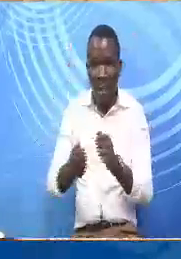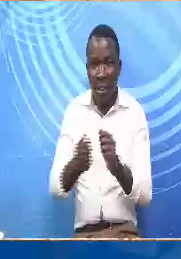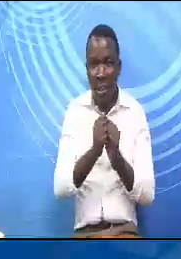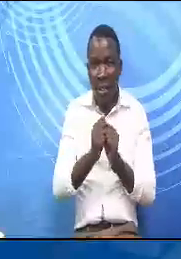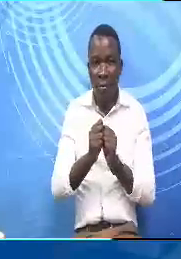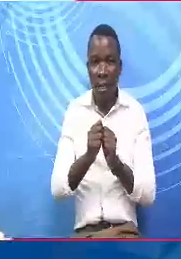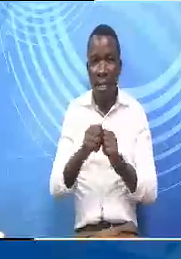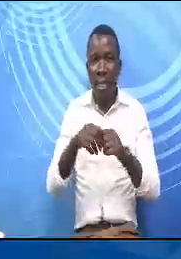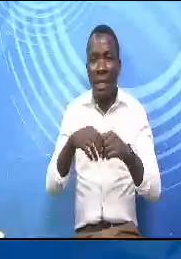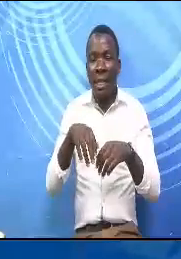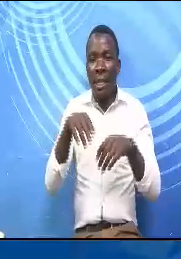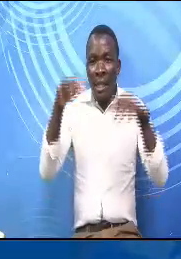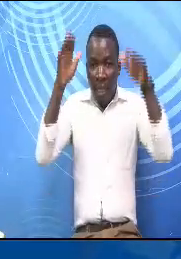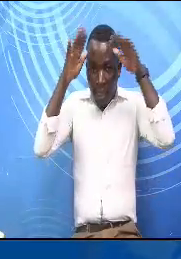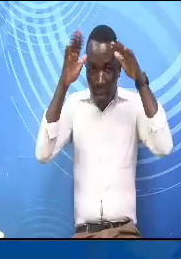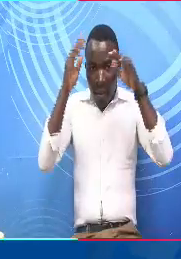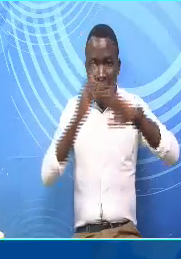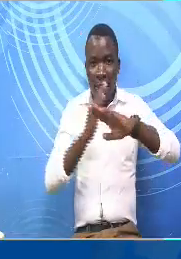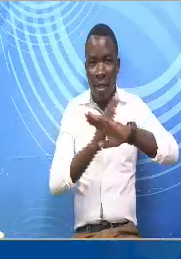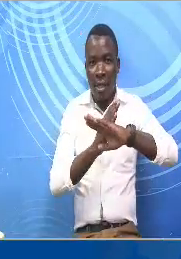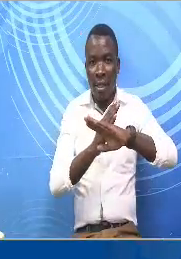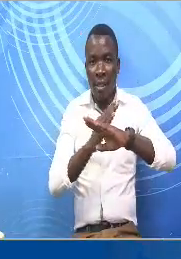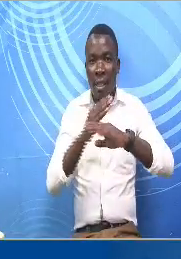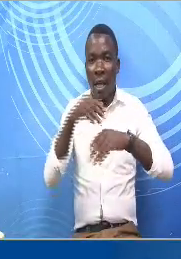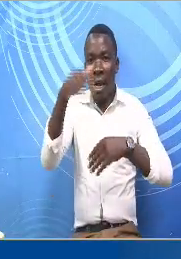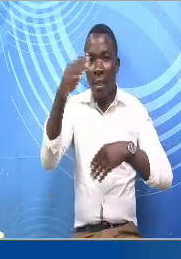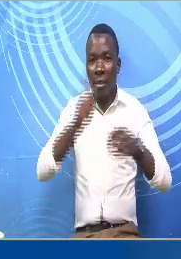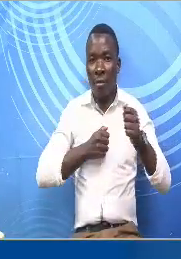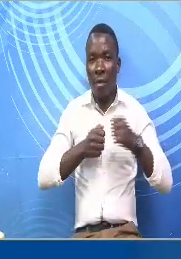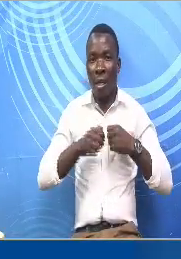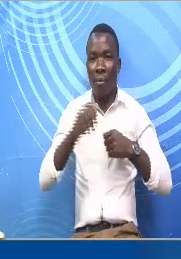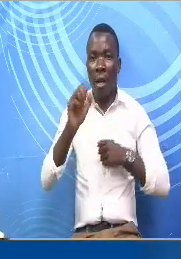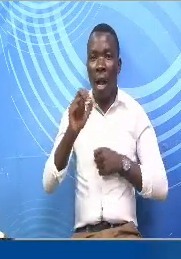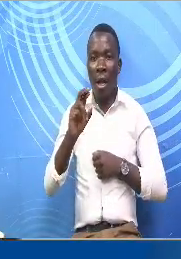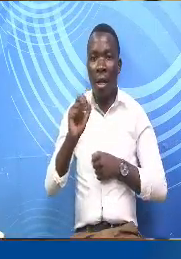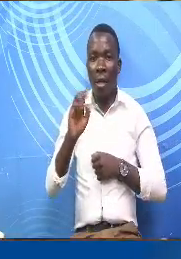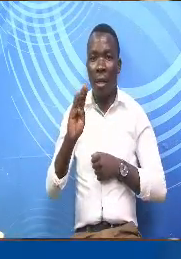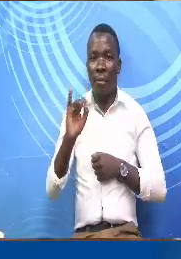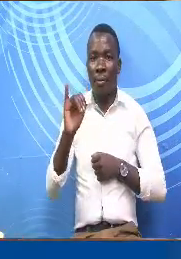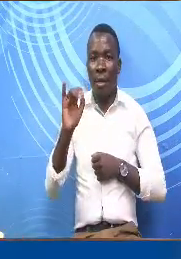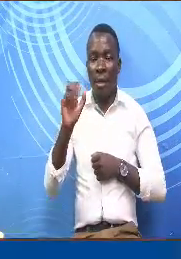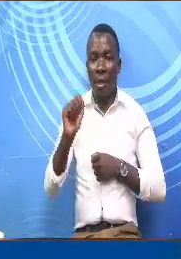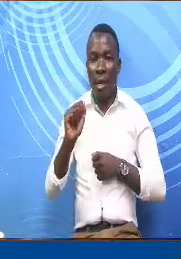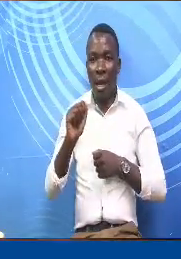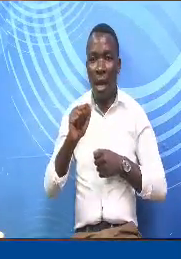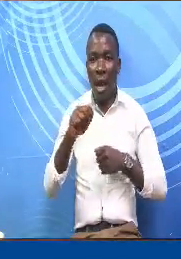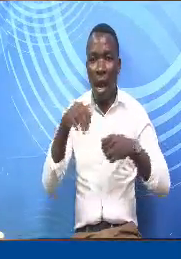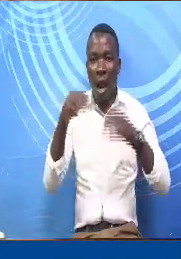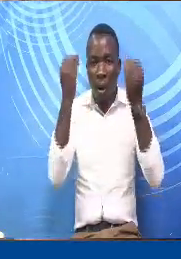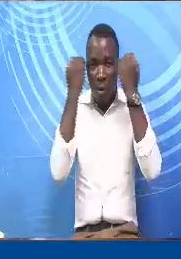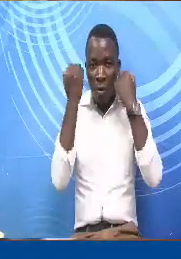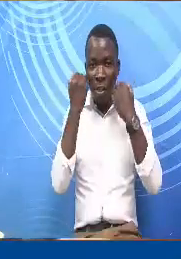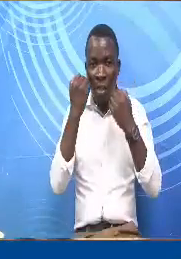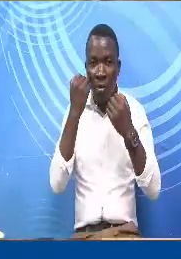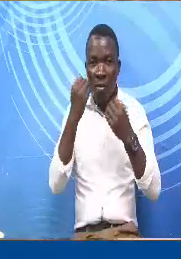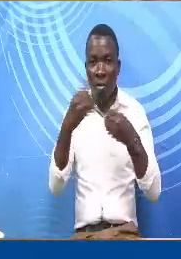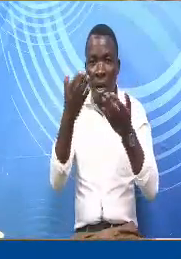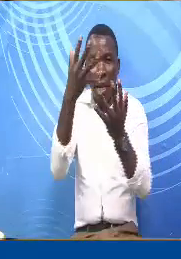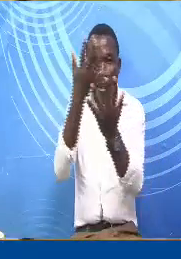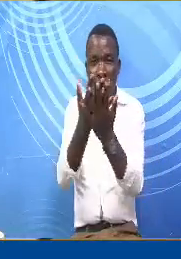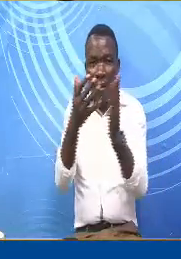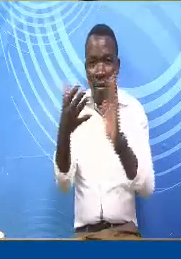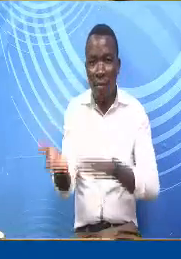yayiraririraga. Hanze rwa turaza kwabwira ko muri Arabia Saudite urukiko rwakatiye igihano cy'urupfu umugore wishe umukozi wo mu rugo ukomoka